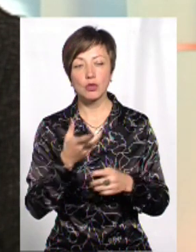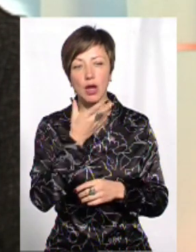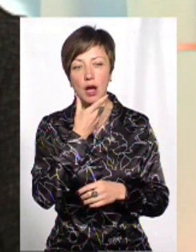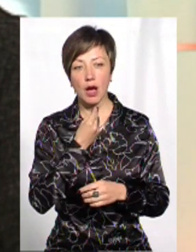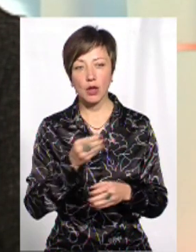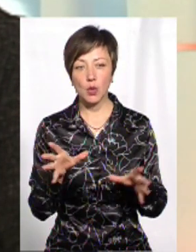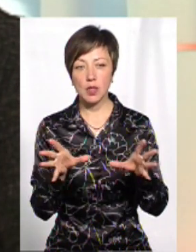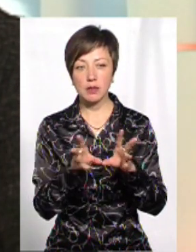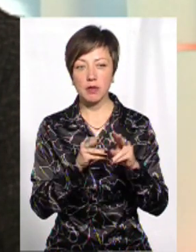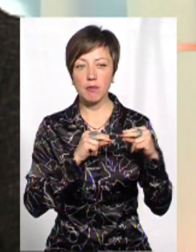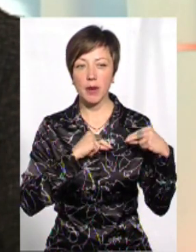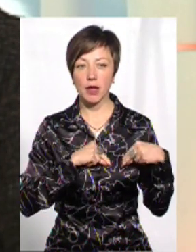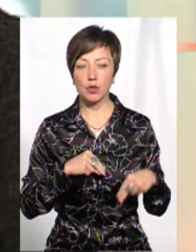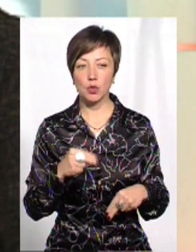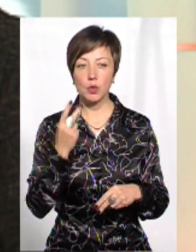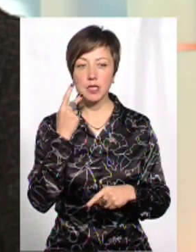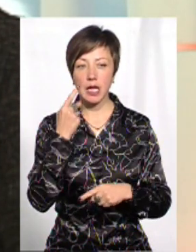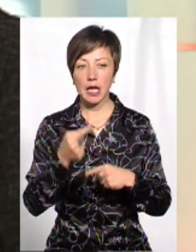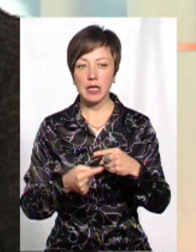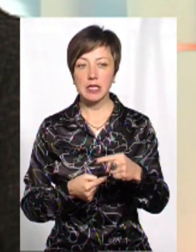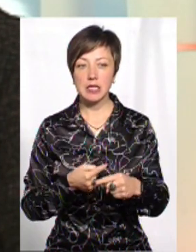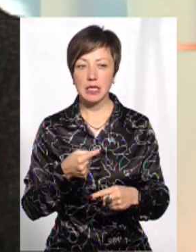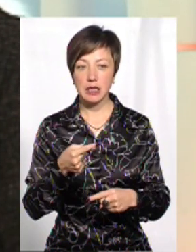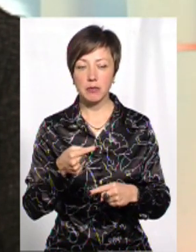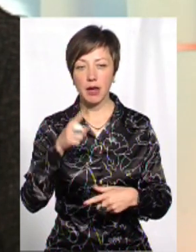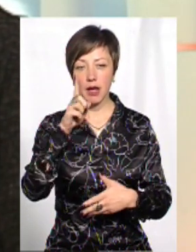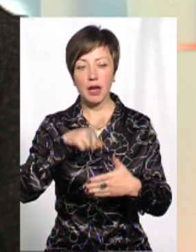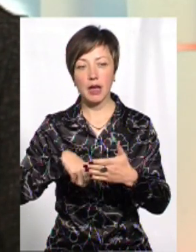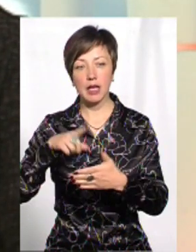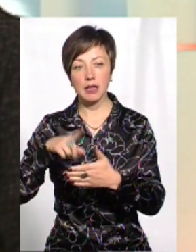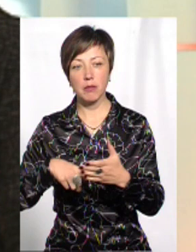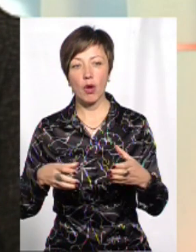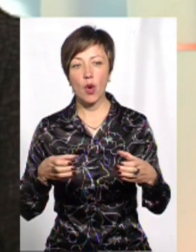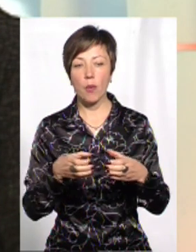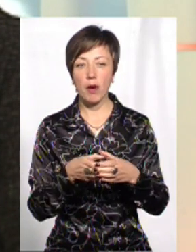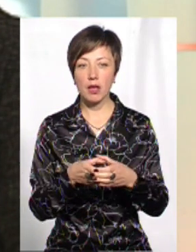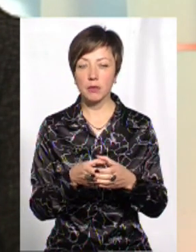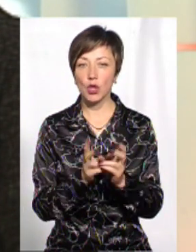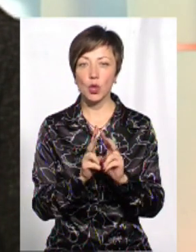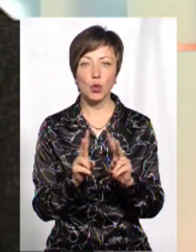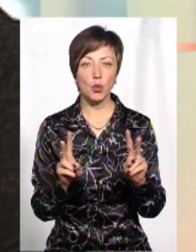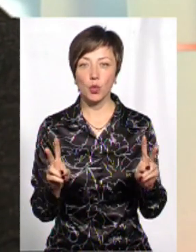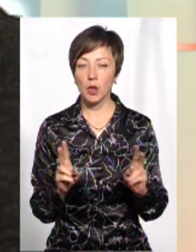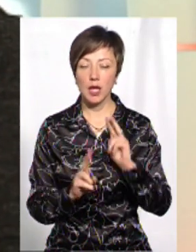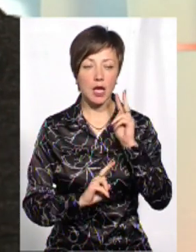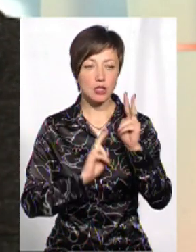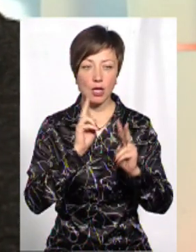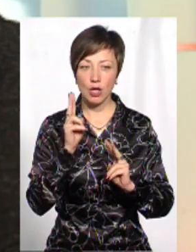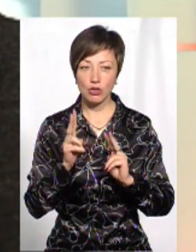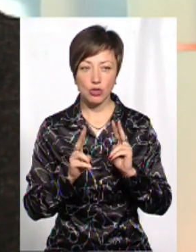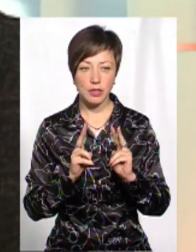гарно співпрацюють із традиційними релігійними громадами. Ніхто ні на кого не